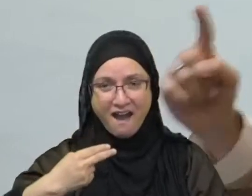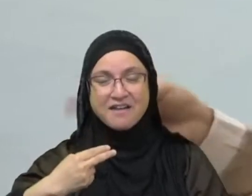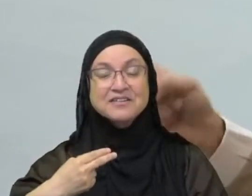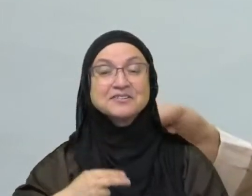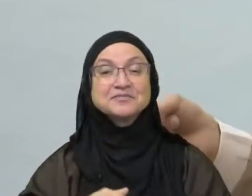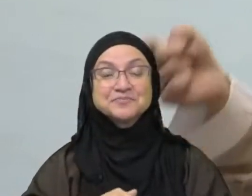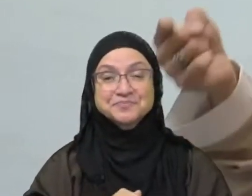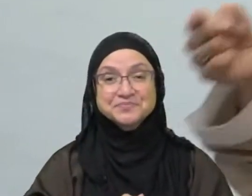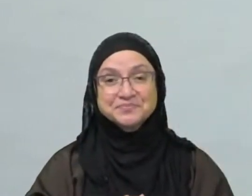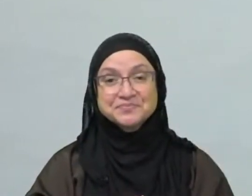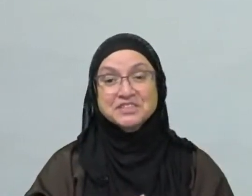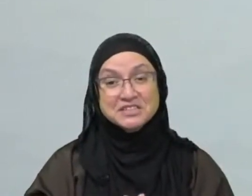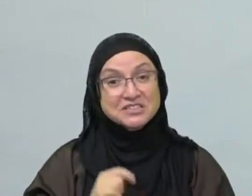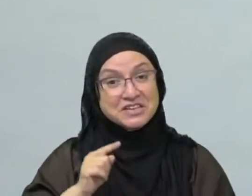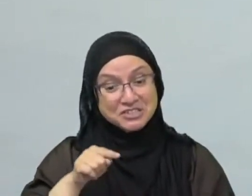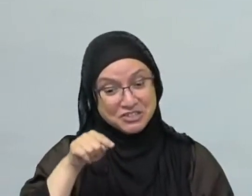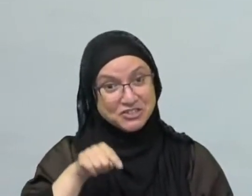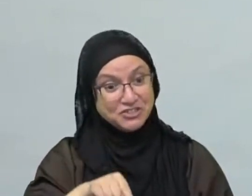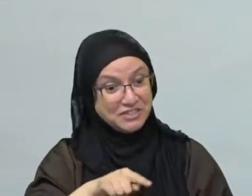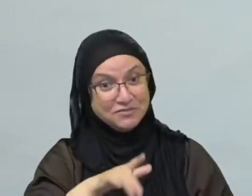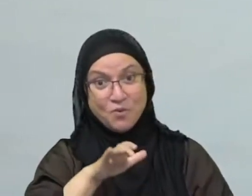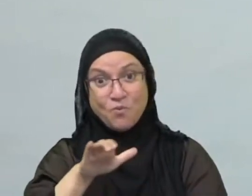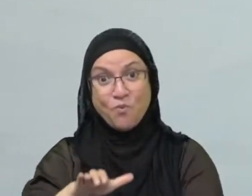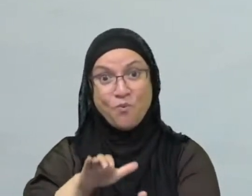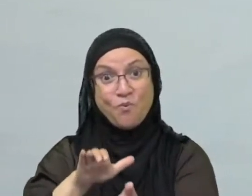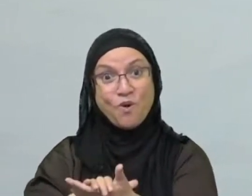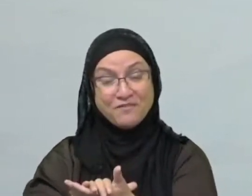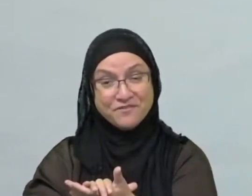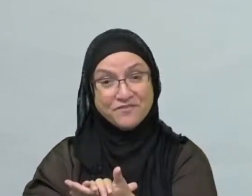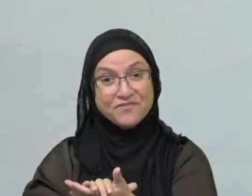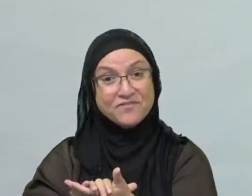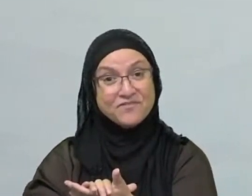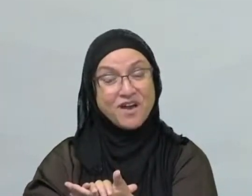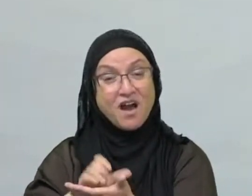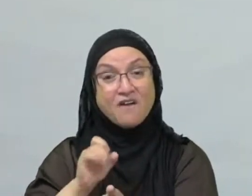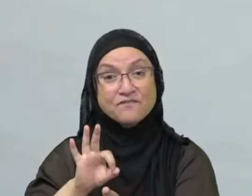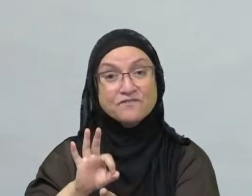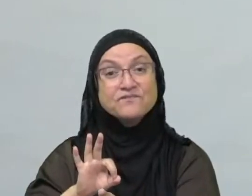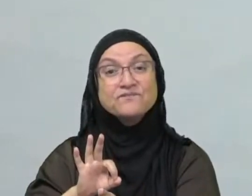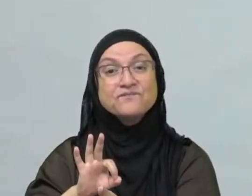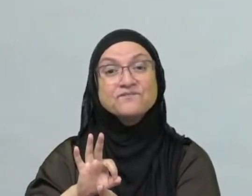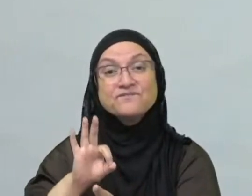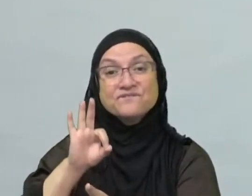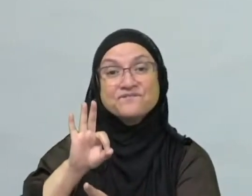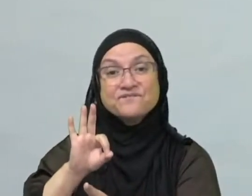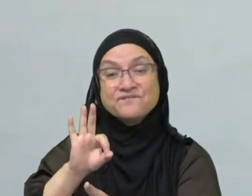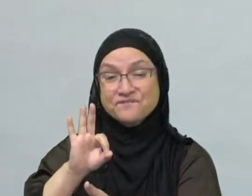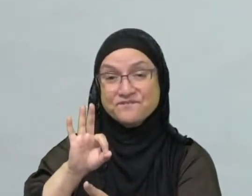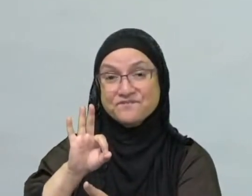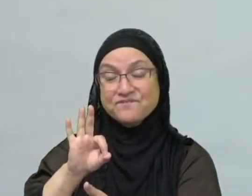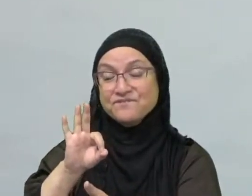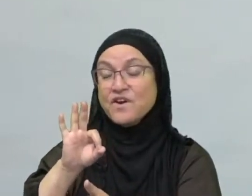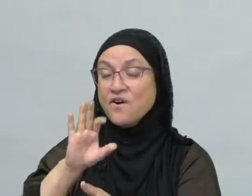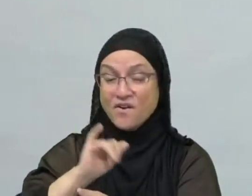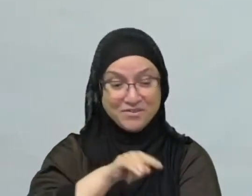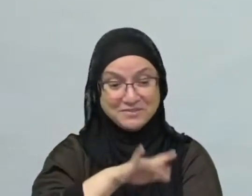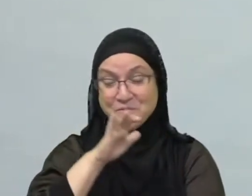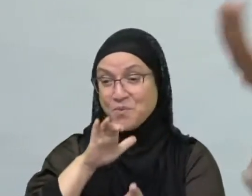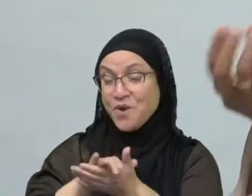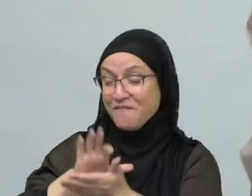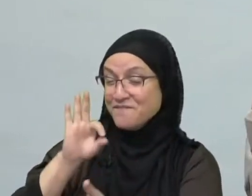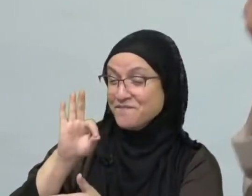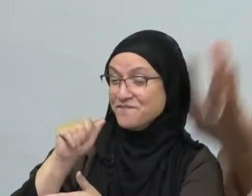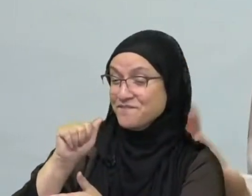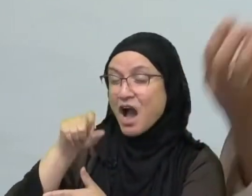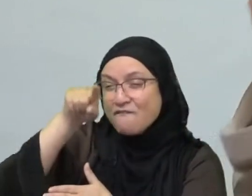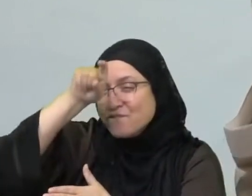wife of the Pharaoh himself, as he was torturing his wife, Asiya, alayhi salam, And she looked up to the sky. She didn't have the Prophet ﷺ to